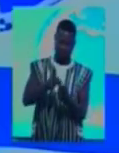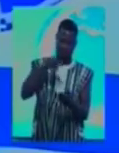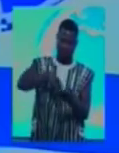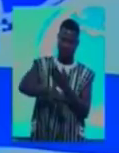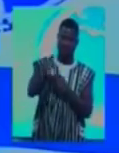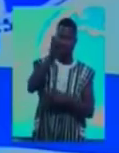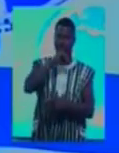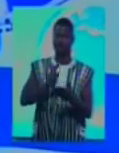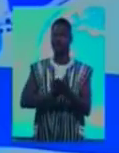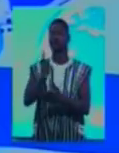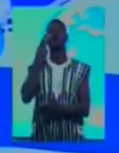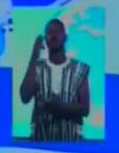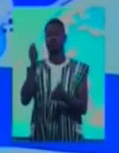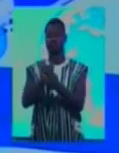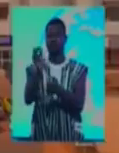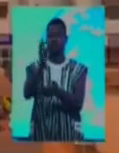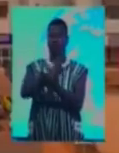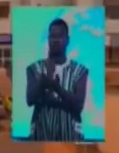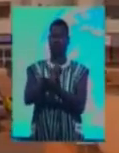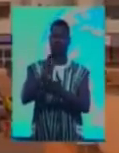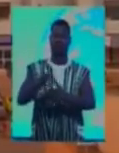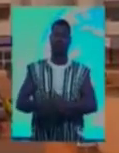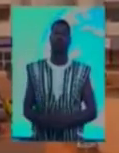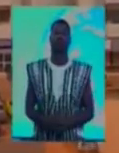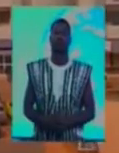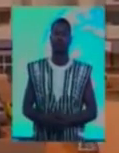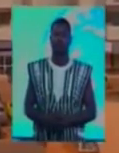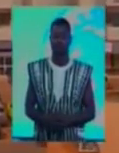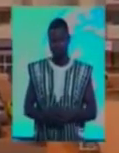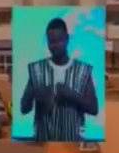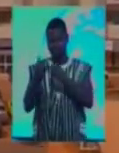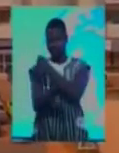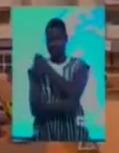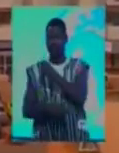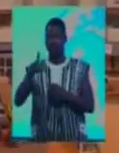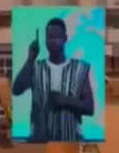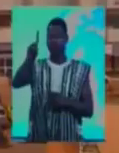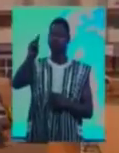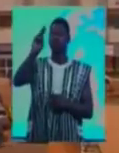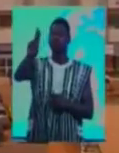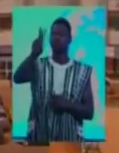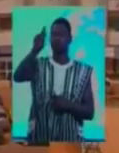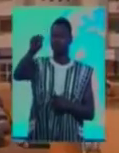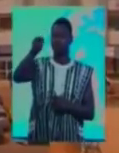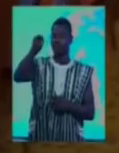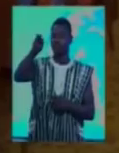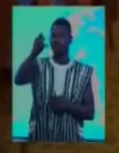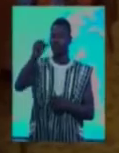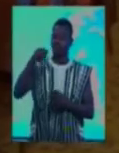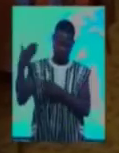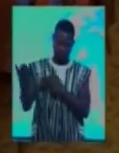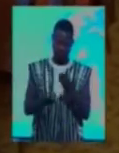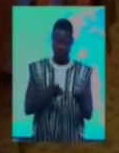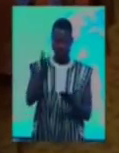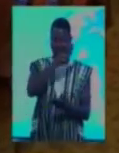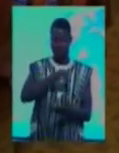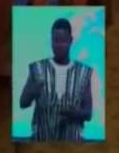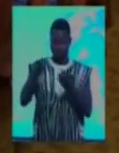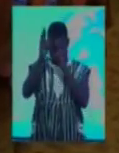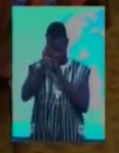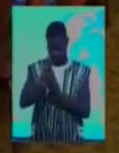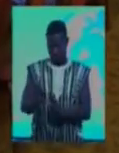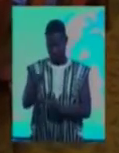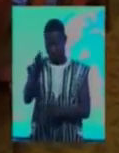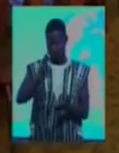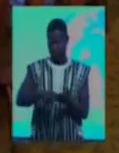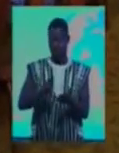énergie. Explication Vincent Tiendabéo. Les pays de l'UEMOA veulent édicter des normes à suivre en matière d'efficacité énergétique.